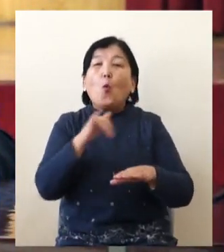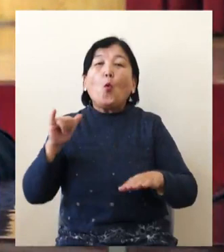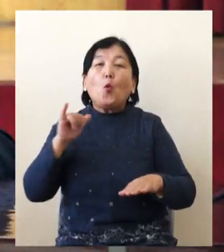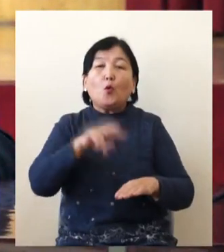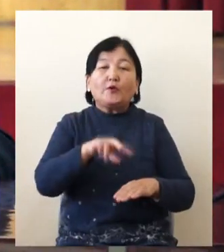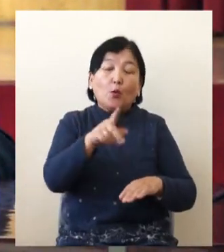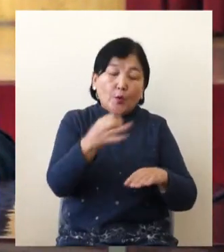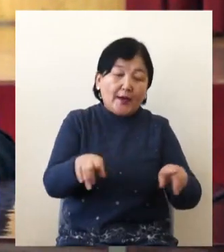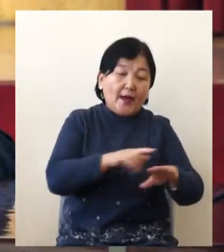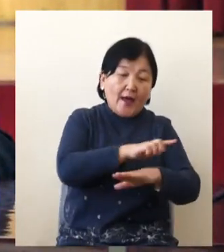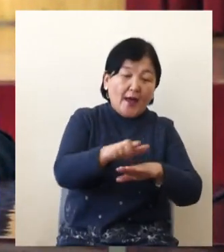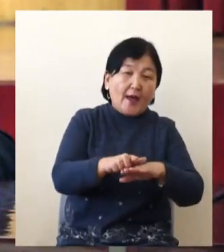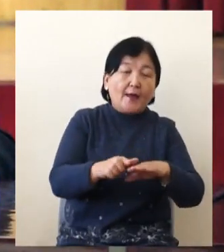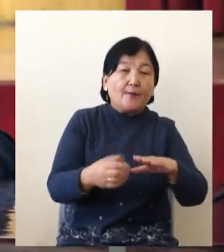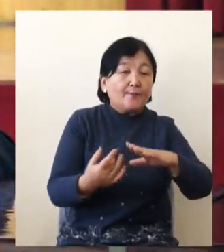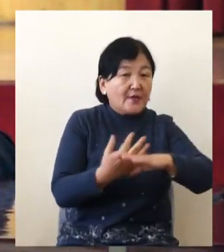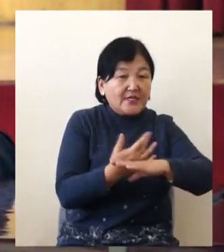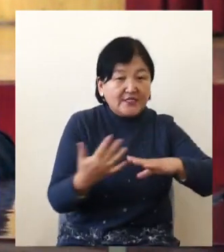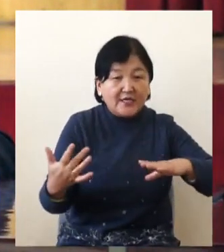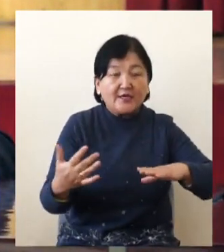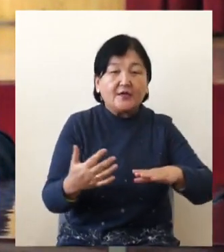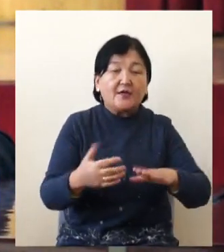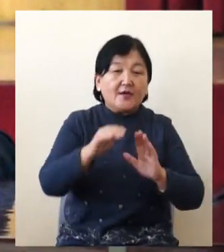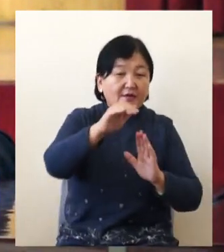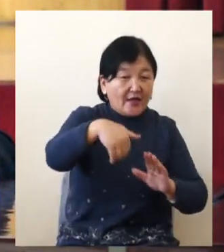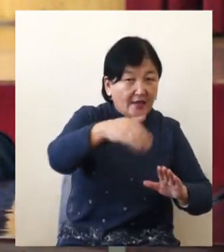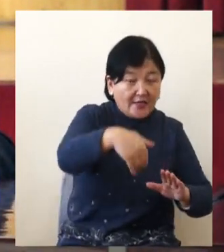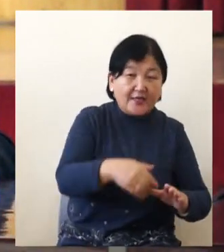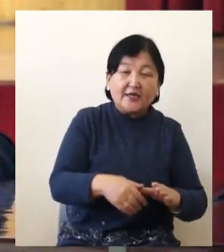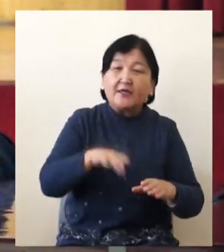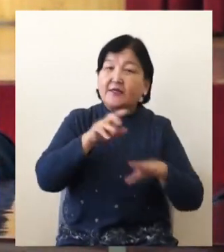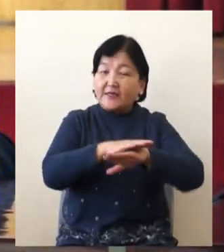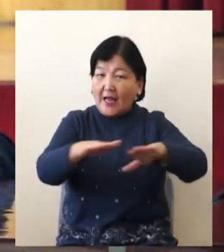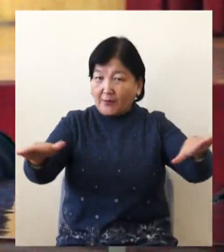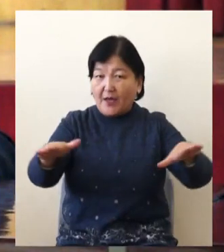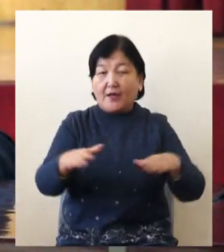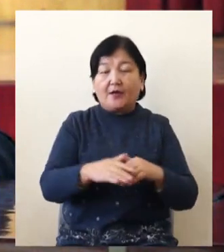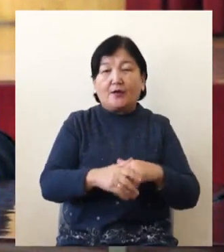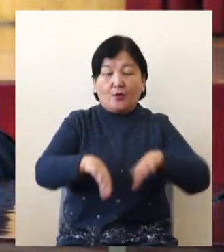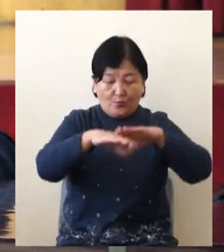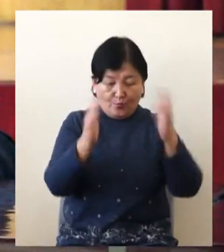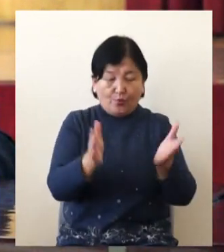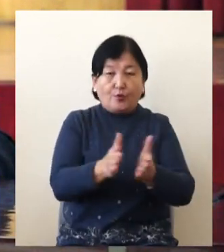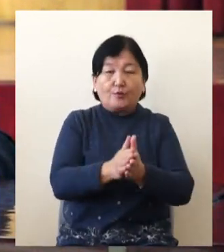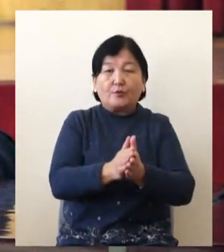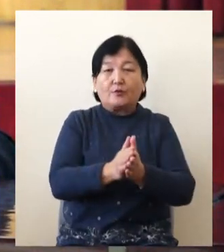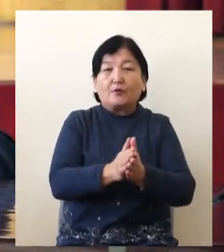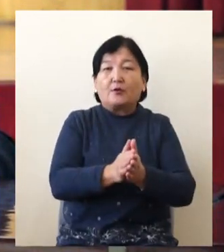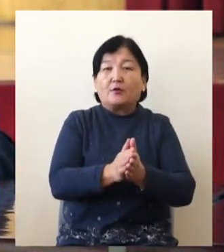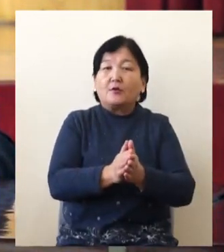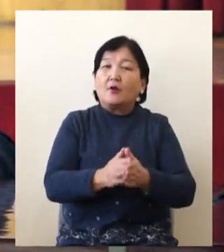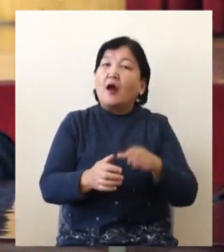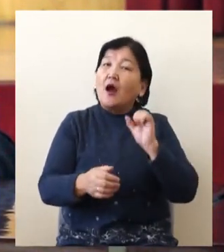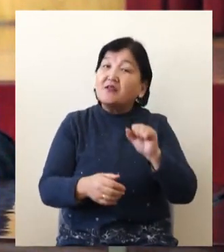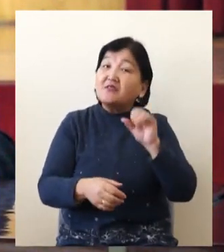газрууд бэлтчээр тариалангийн талбай төрийн өмчийн бүх компаниуд идүүгээ эсвэл ман эсвэл ан